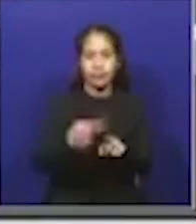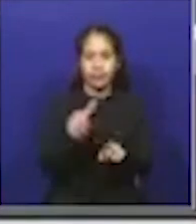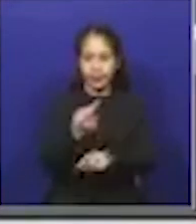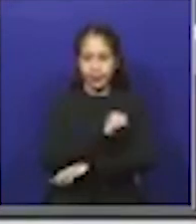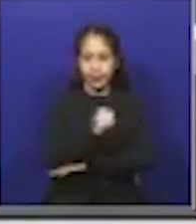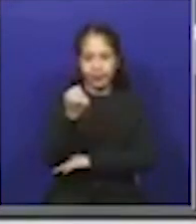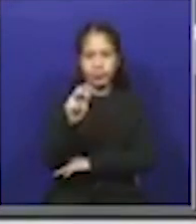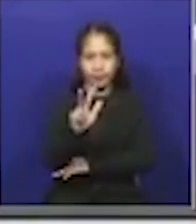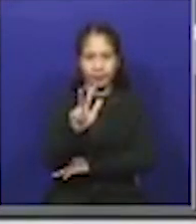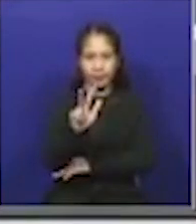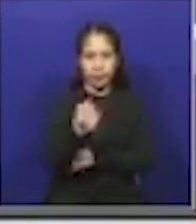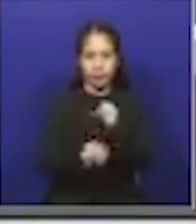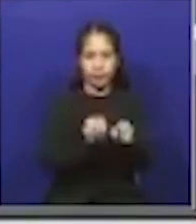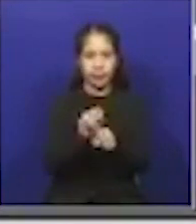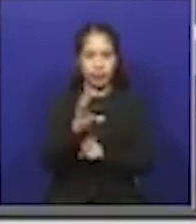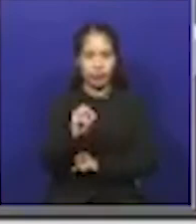ม